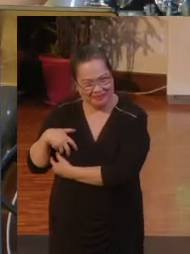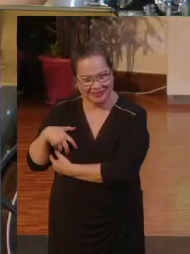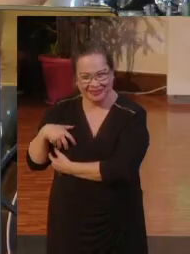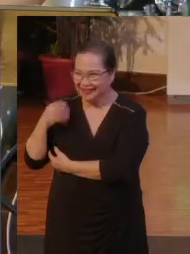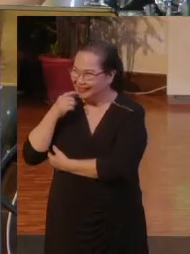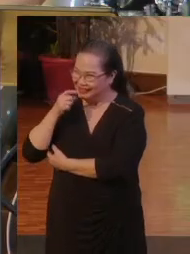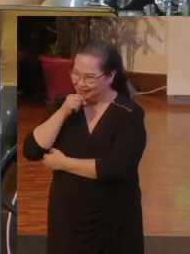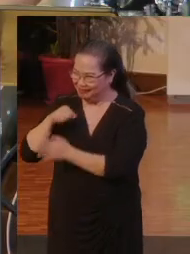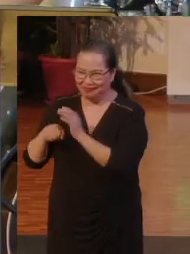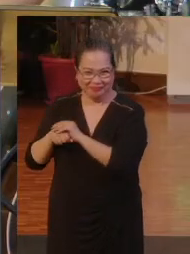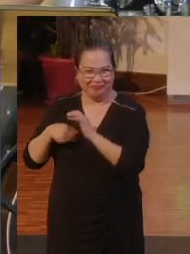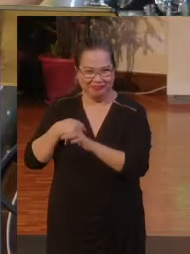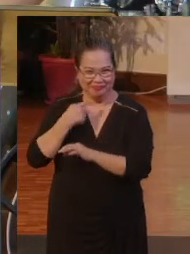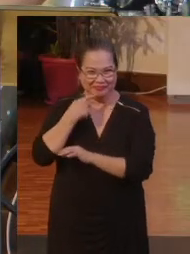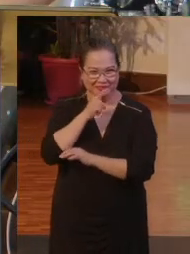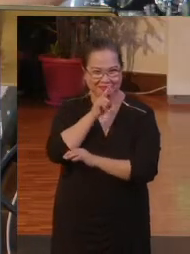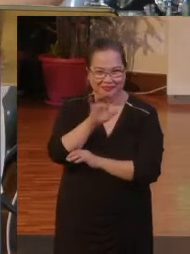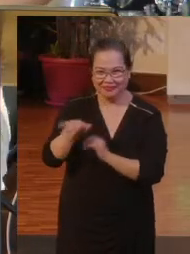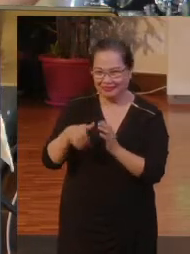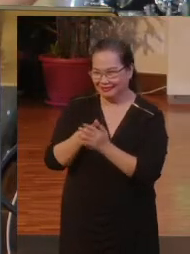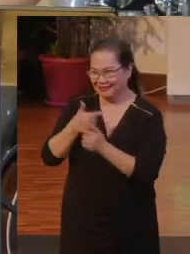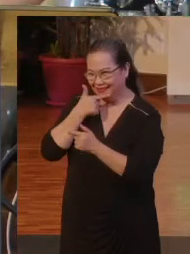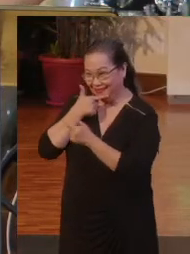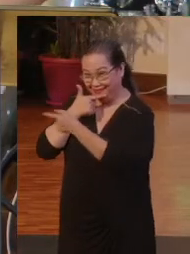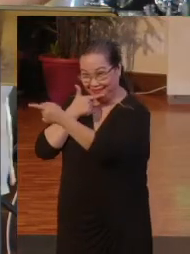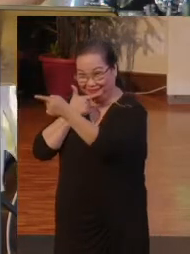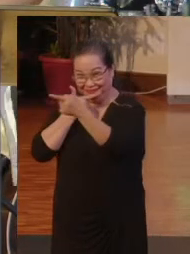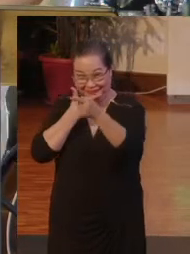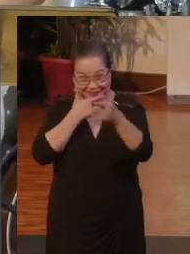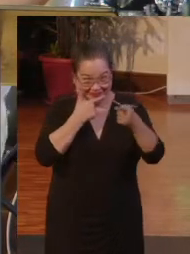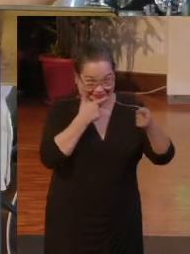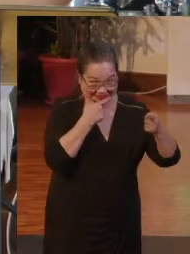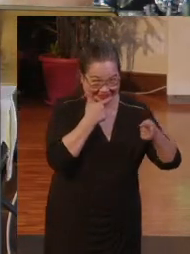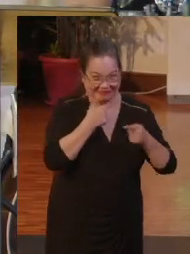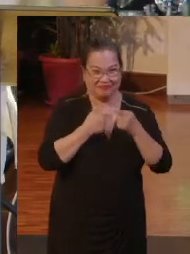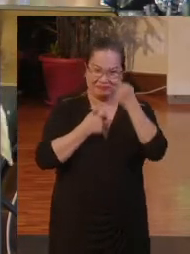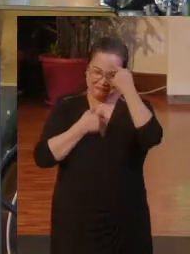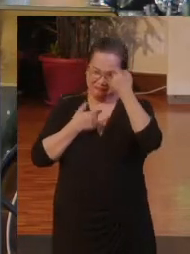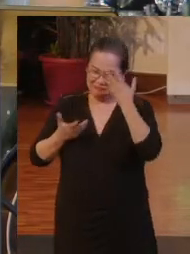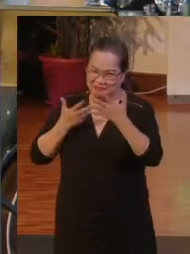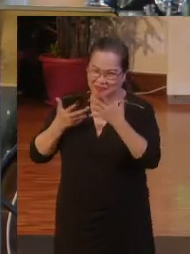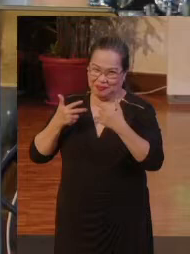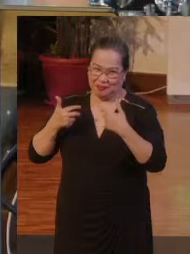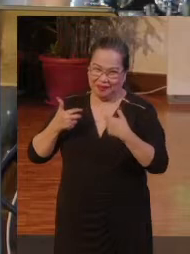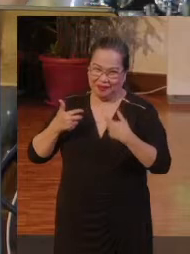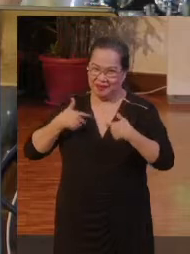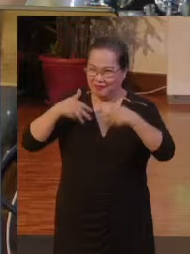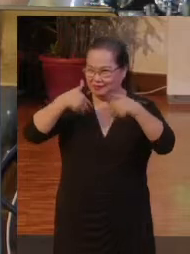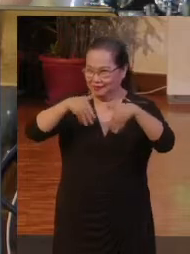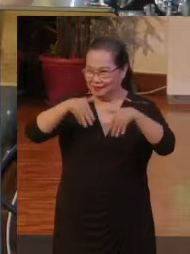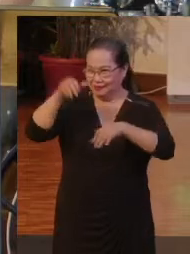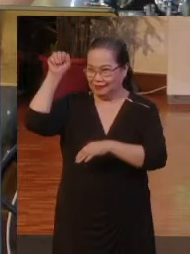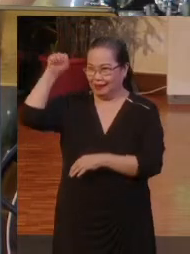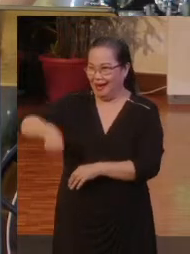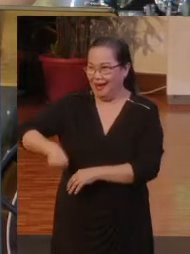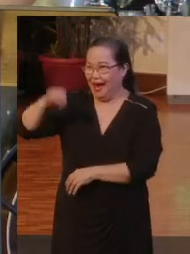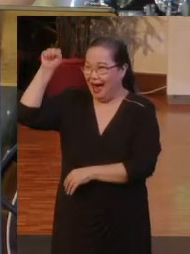Diyos-Diyosan. Tao tayo ng tao, mga kapatid. Baka mamaya may mga tindahan kayo na may mga